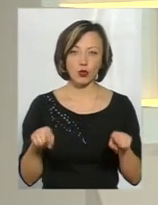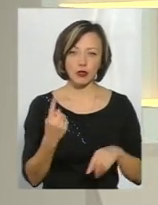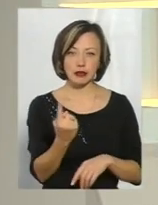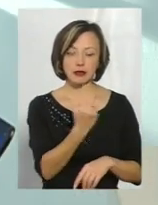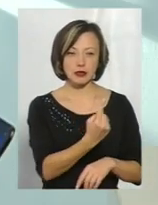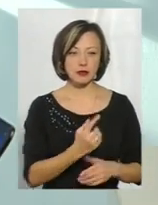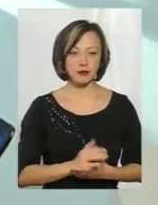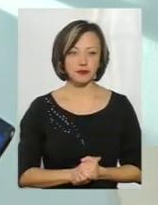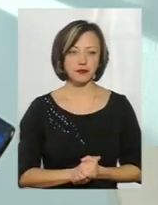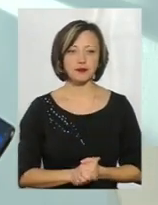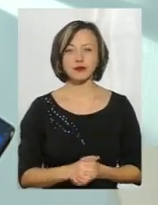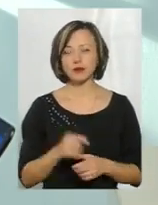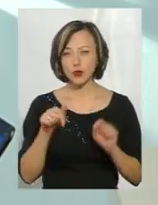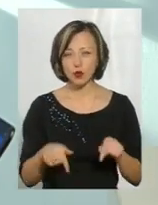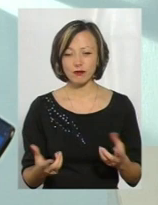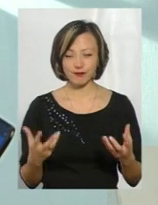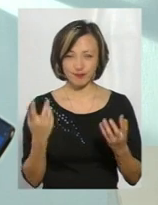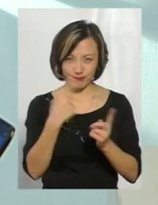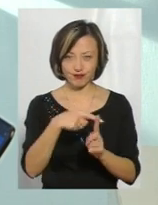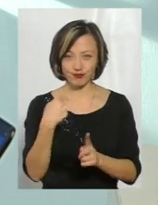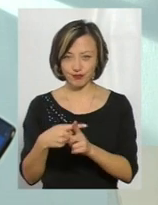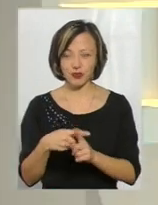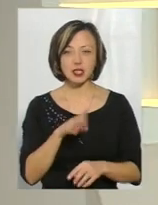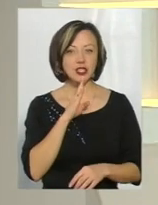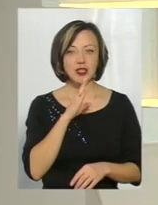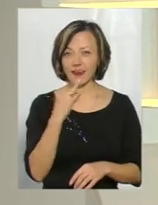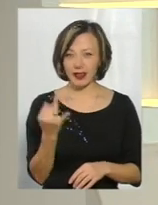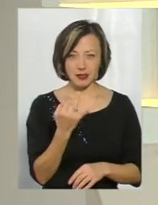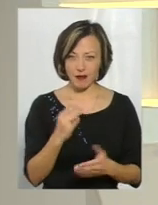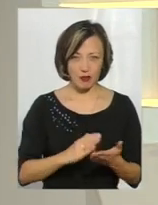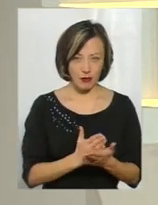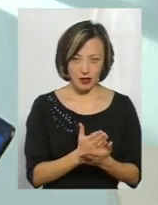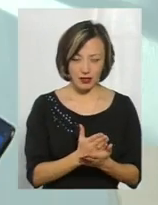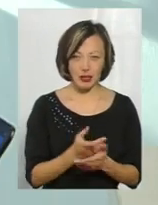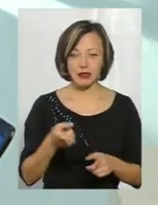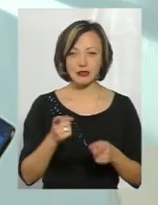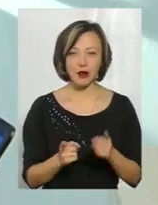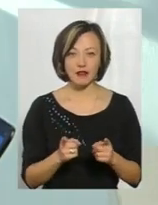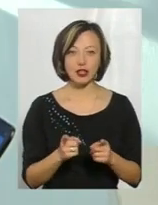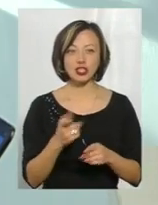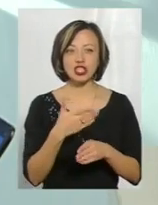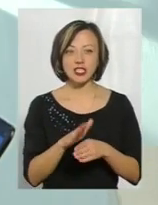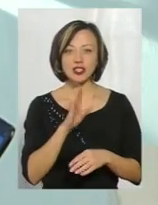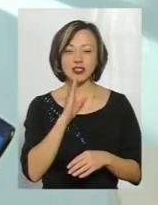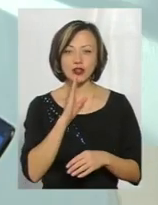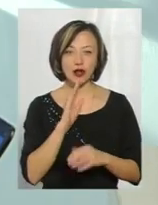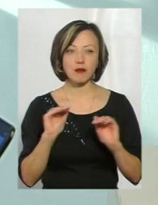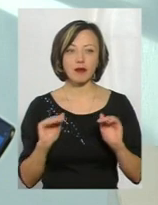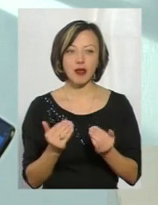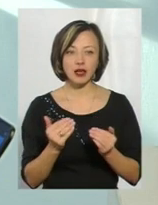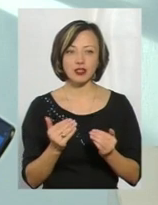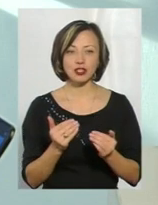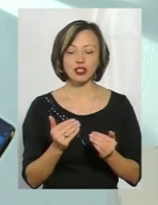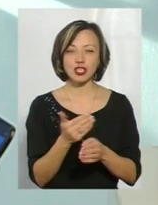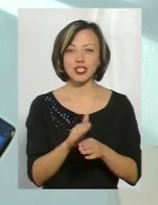Ну, тут і те, і інше насправді. Насправді, жінкам не цікава політика? Насправді, частині жінок, ну, значно меншій частині жінок